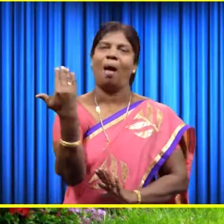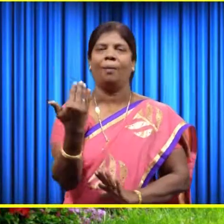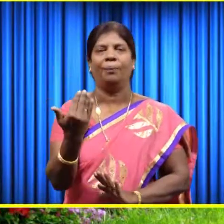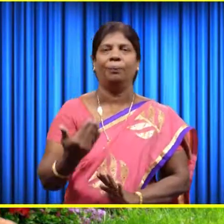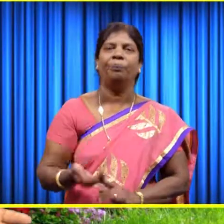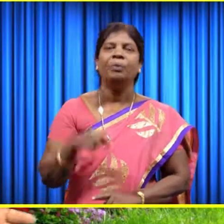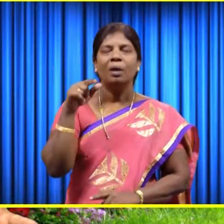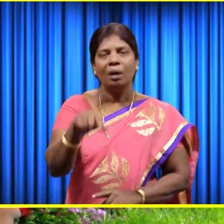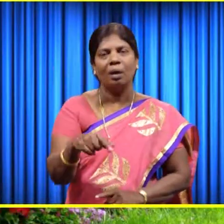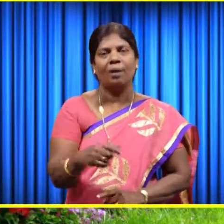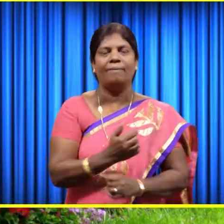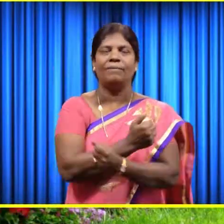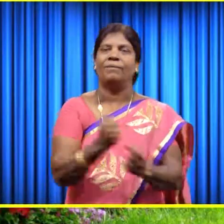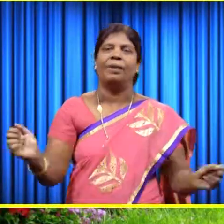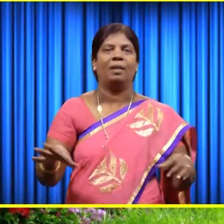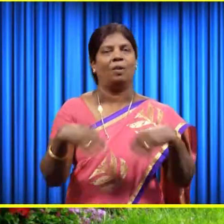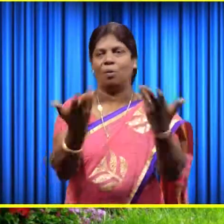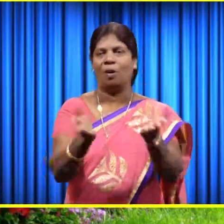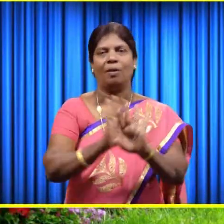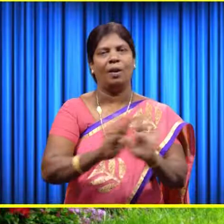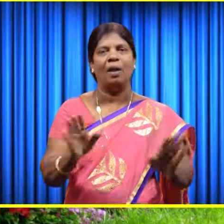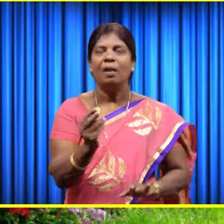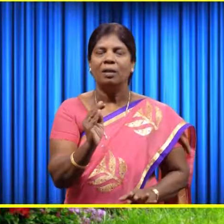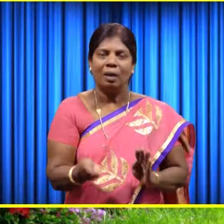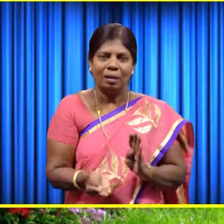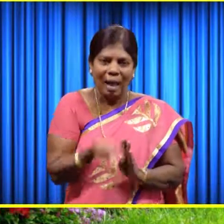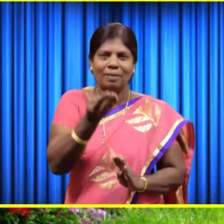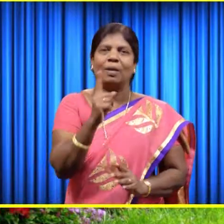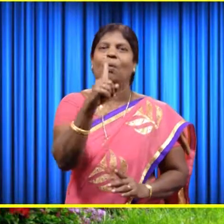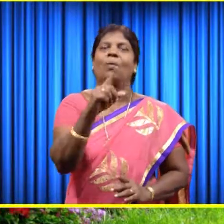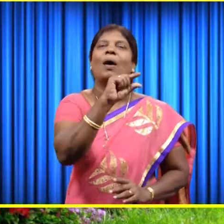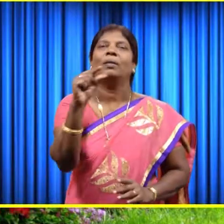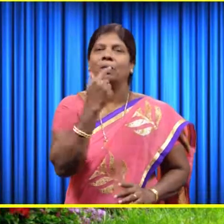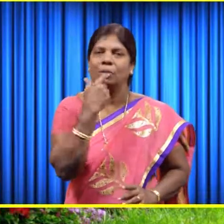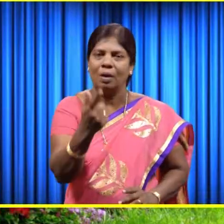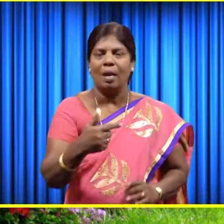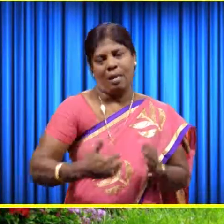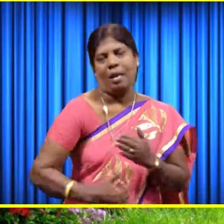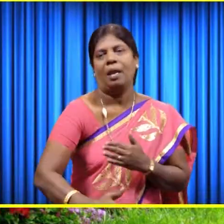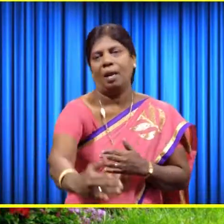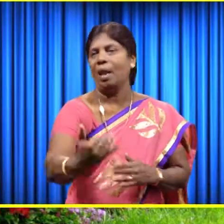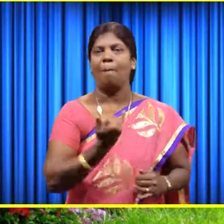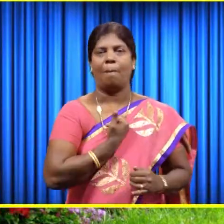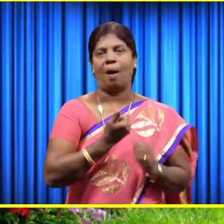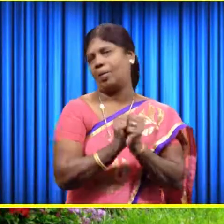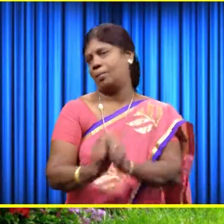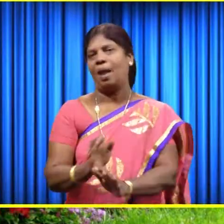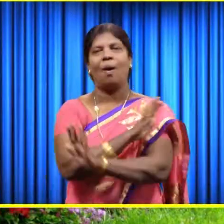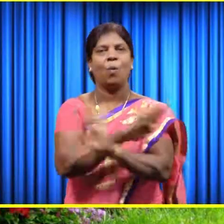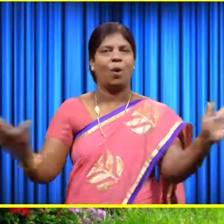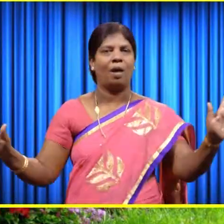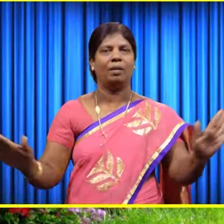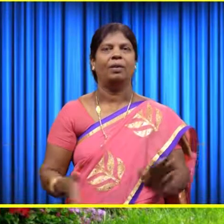என்று ஆண்டவர் விட்டுவிடவில்லை. ஒரு வார்த்தையை சேர்த்து சொன்னார். என்ன சொன்னார்? இனி பாவம்